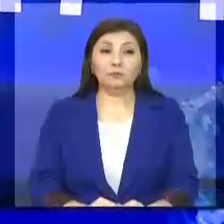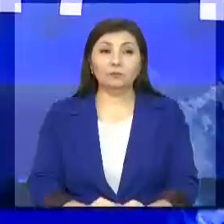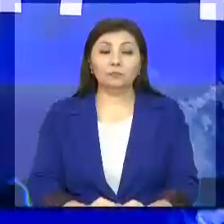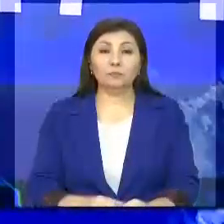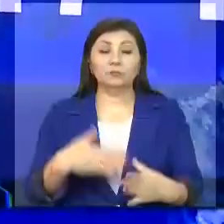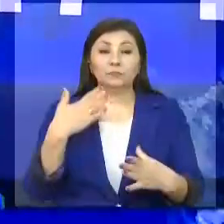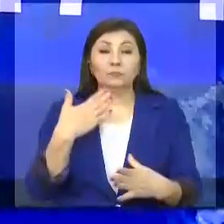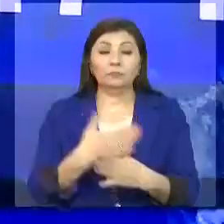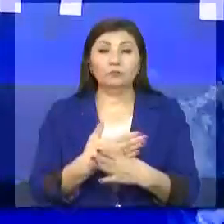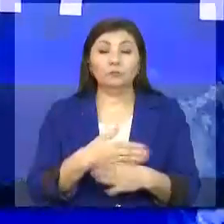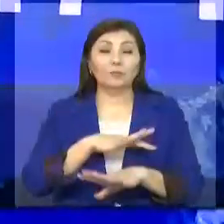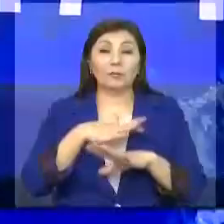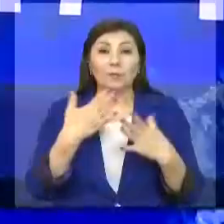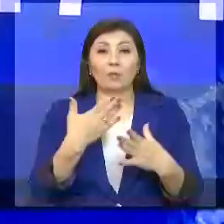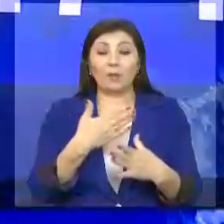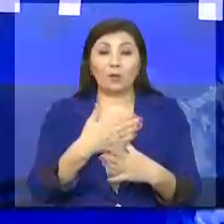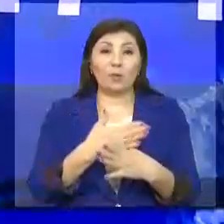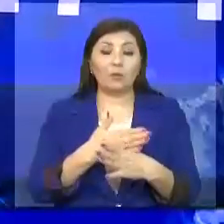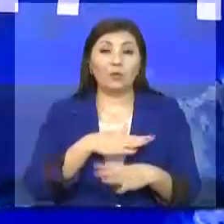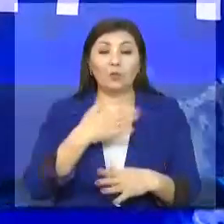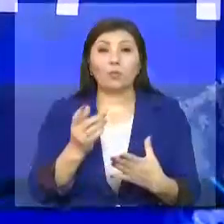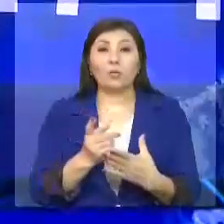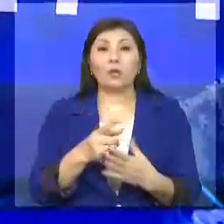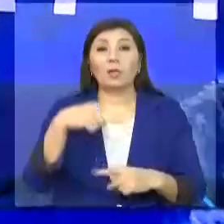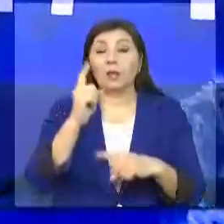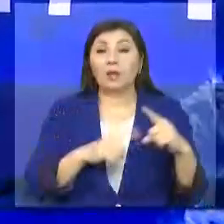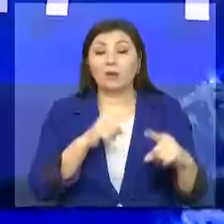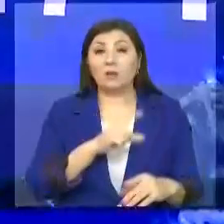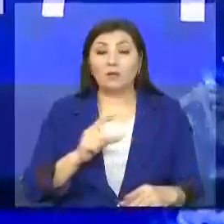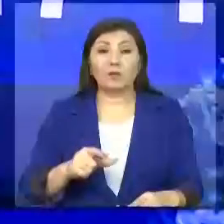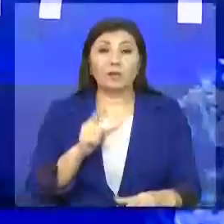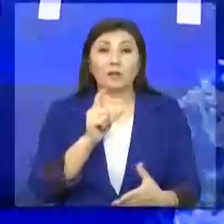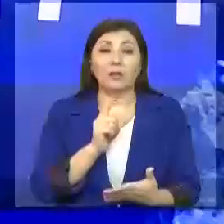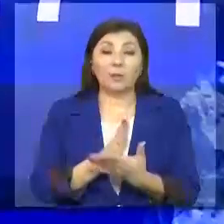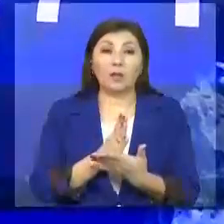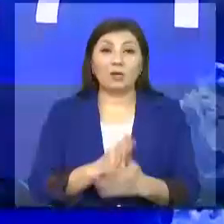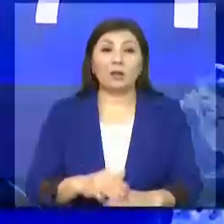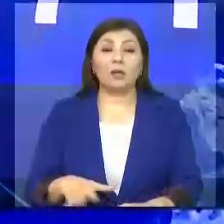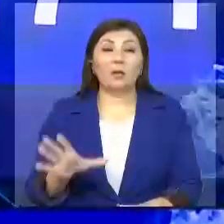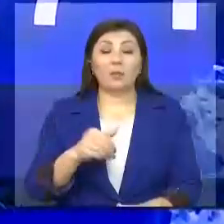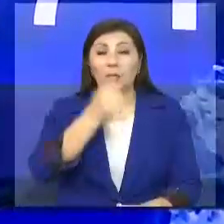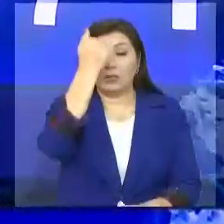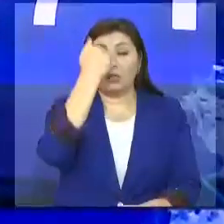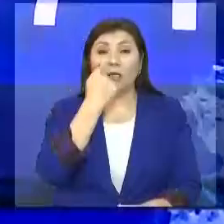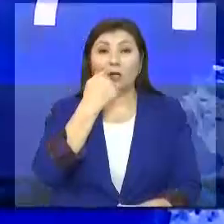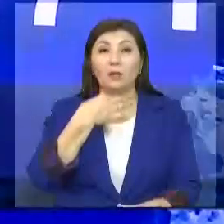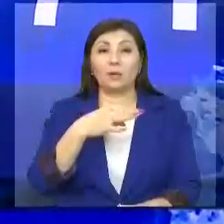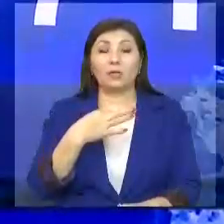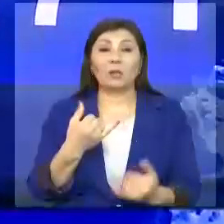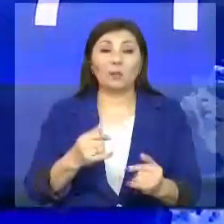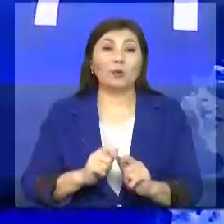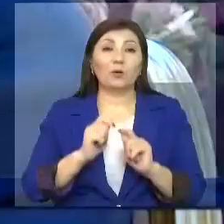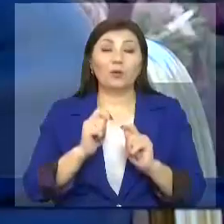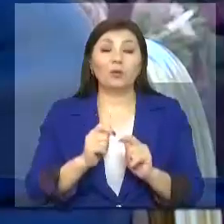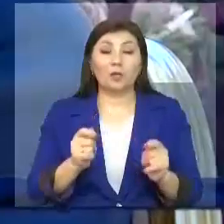көмектескен қаншама маған ағайын тілеулес болған адамдар бар. Соның бәріне рахмет айтып, бүгін тұсауын кессек бе